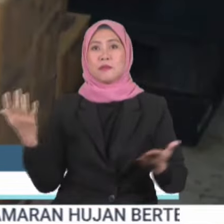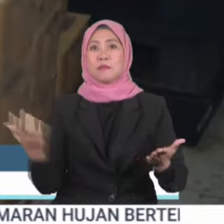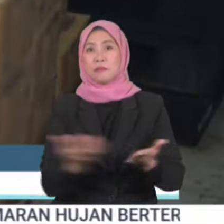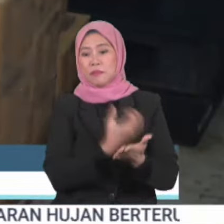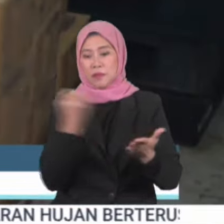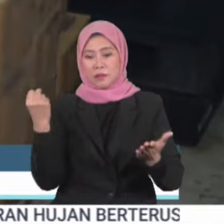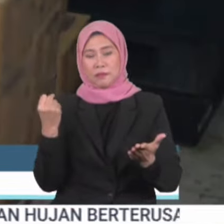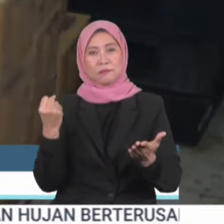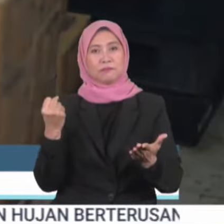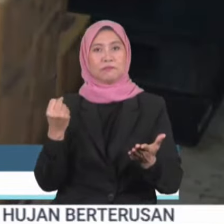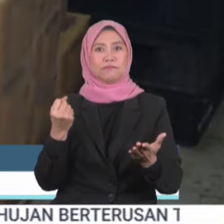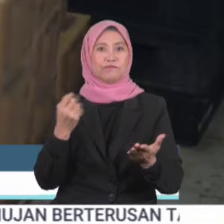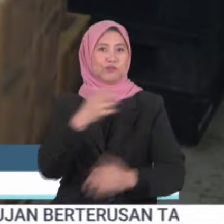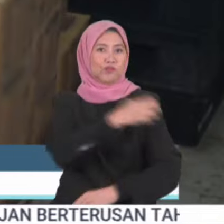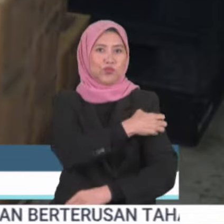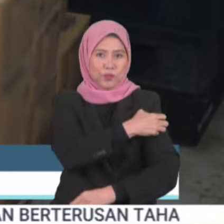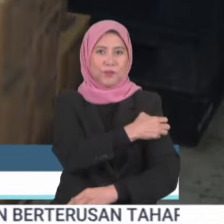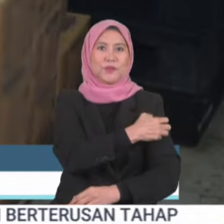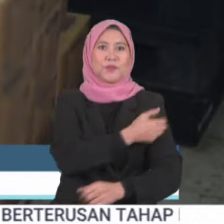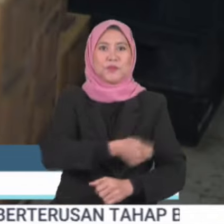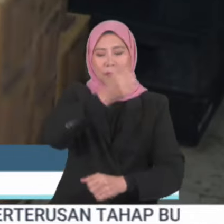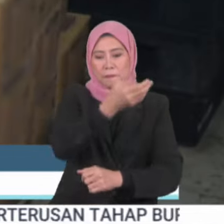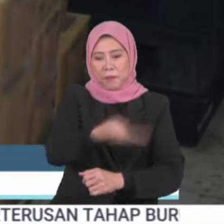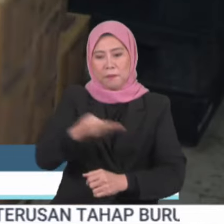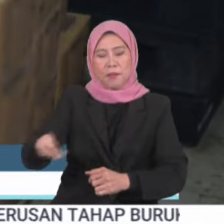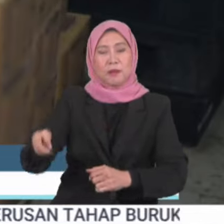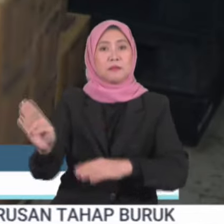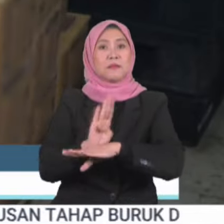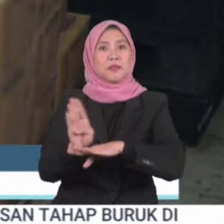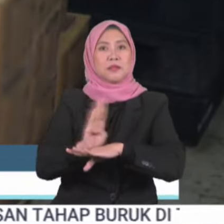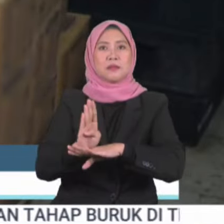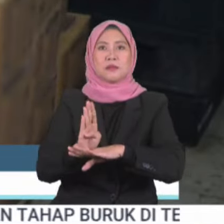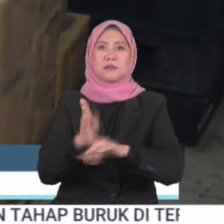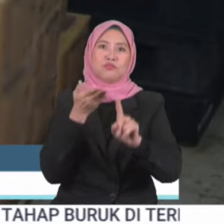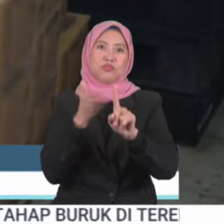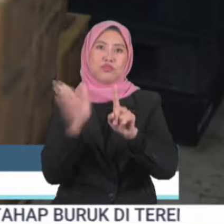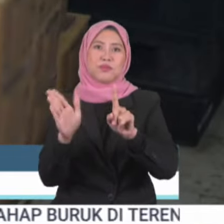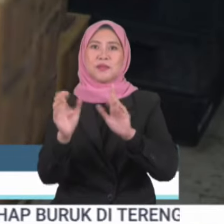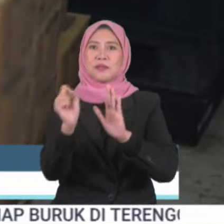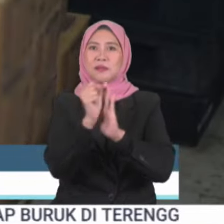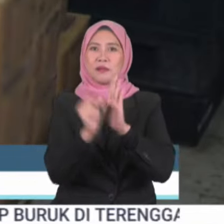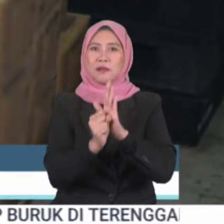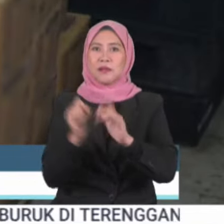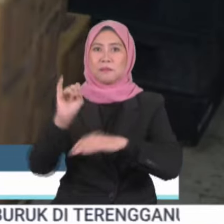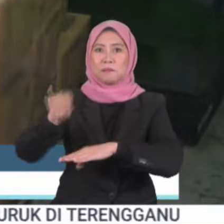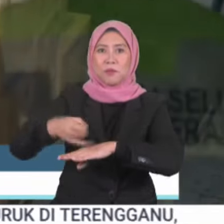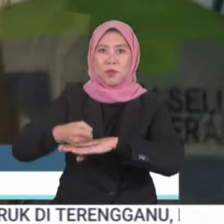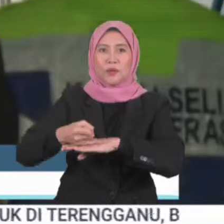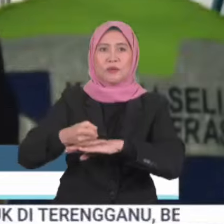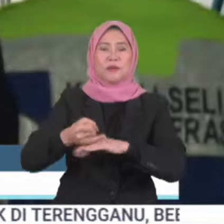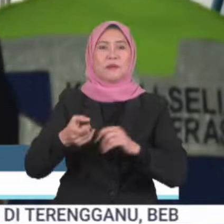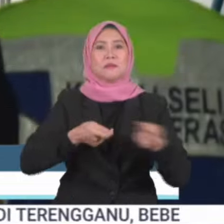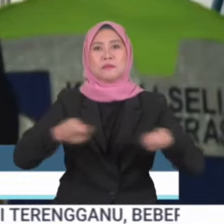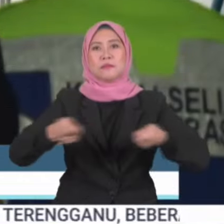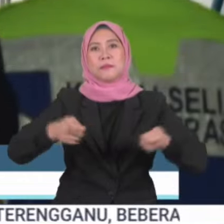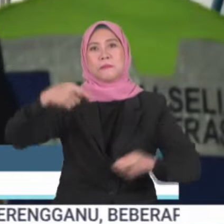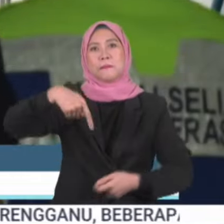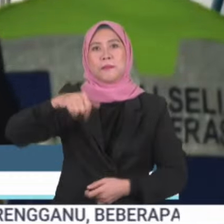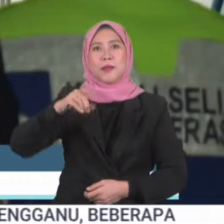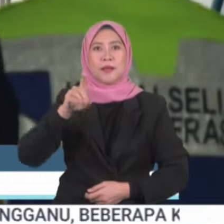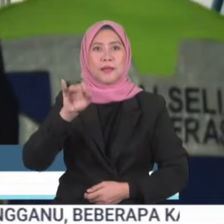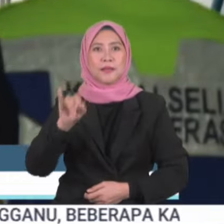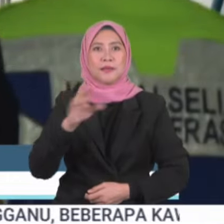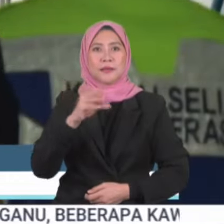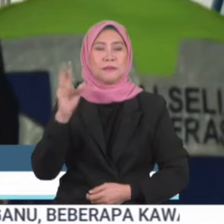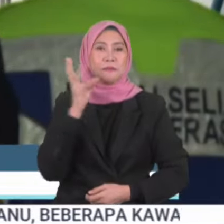Rampasan dibuat hasil penguasaan rapi terhadap barangan dagangan tidak memenuhi syarat import ditetapkan oleh Kawalselia Padi dan